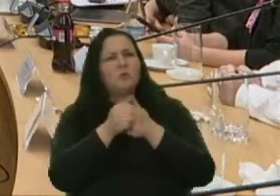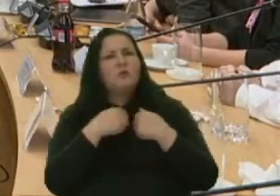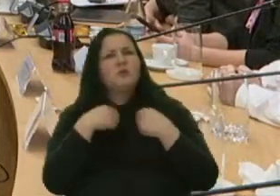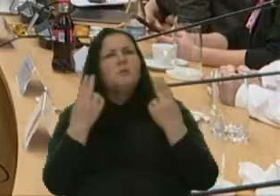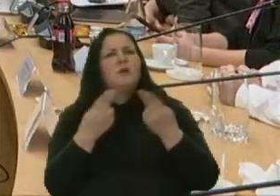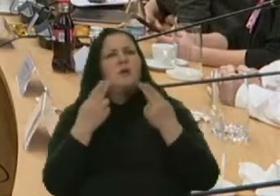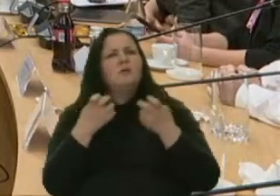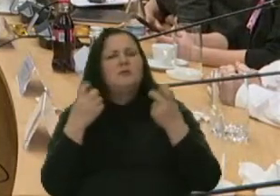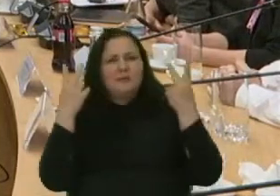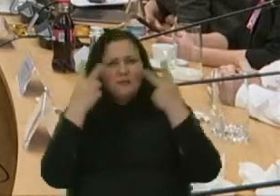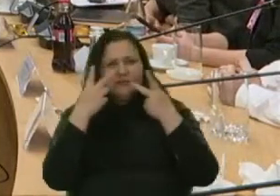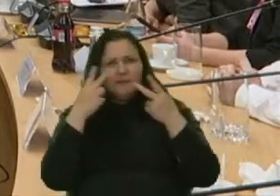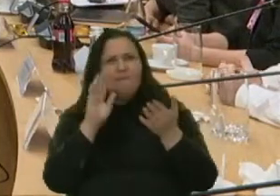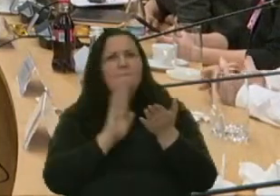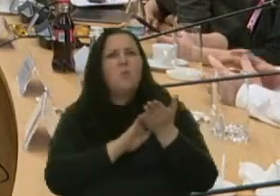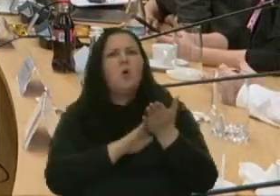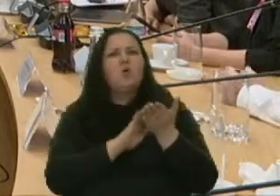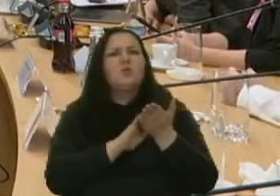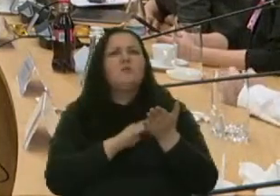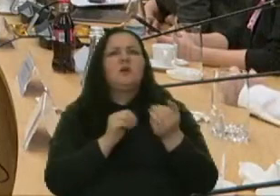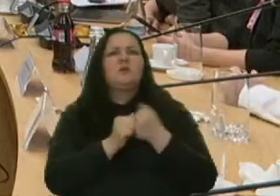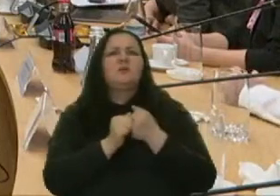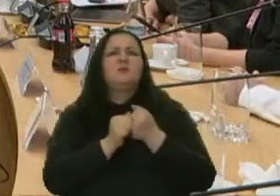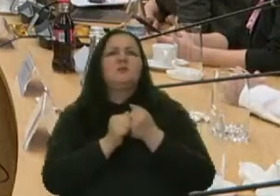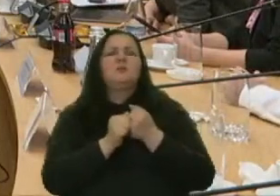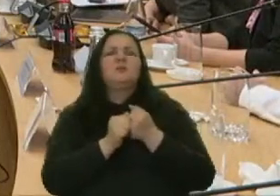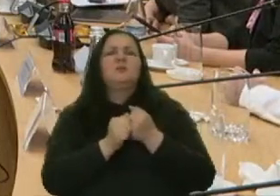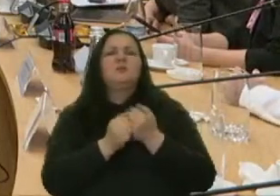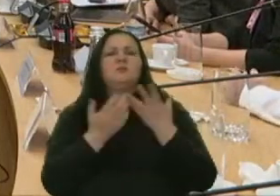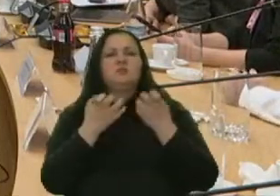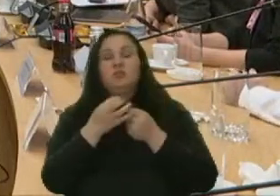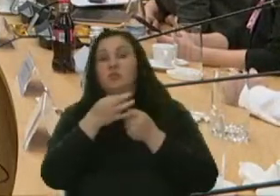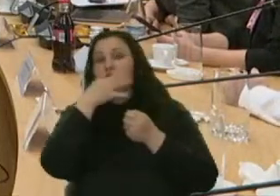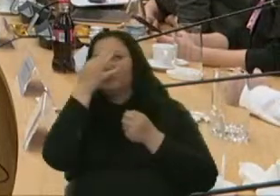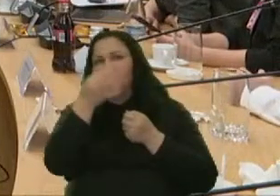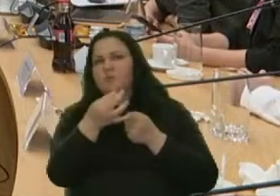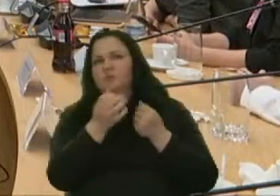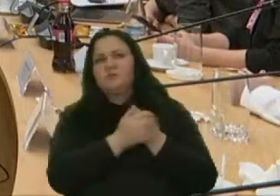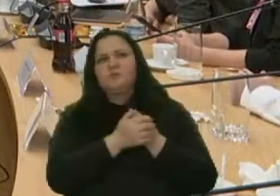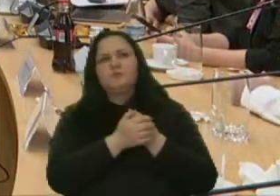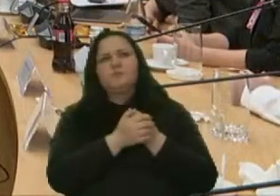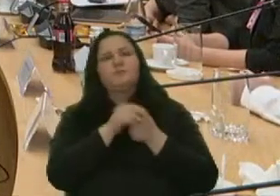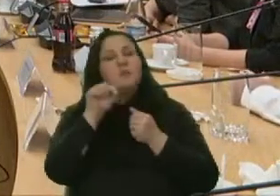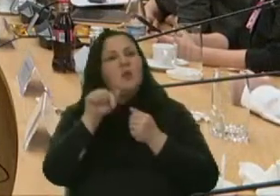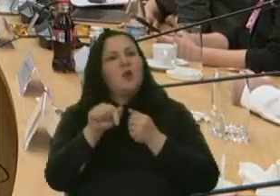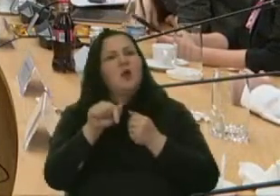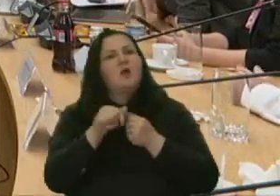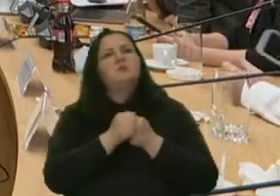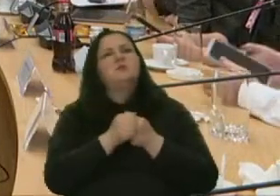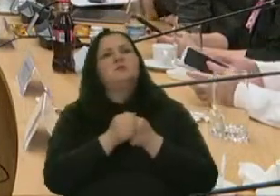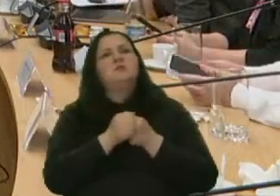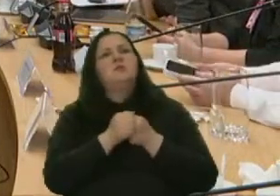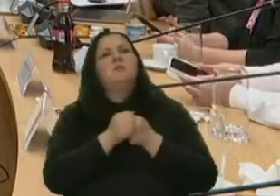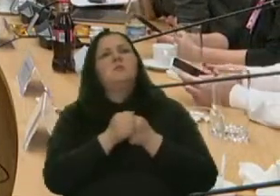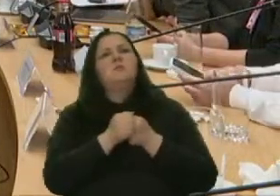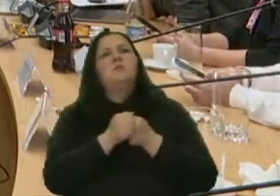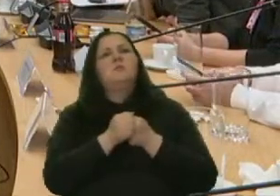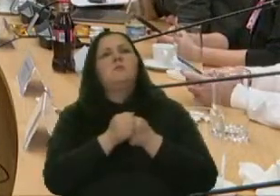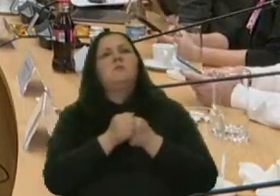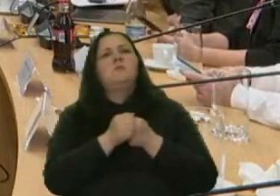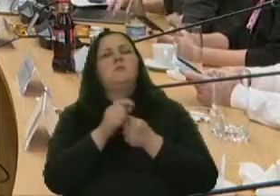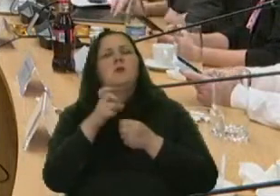înțeleg motivațiile celor expuse aici și